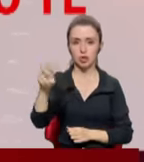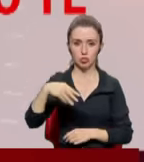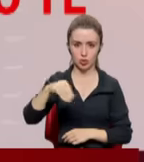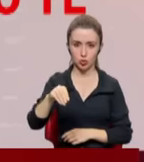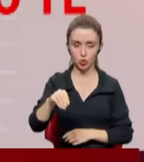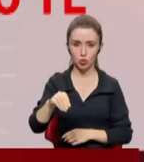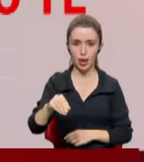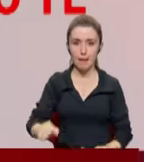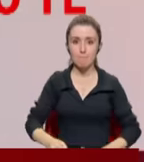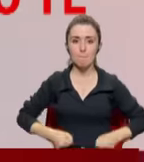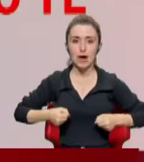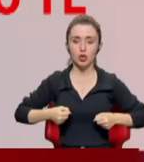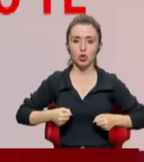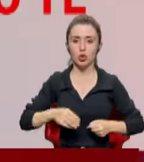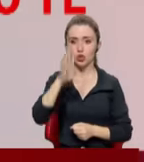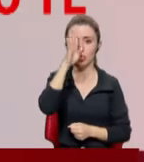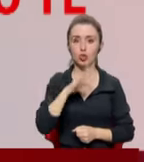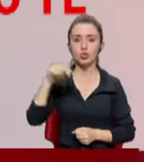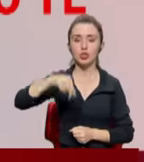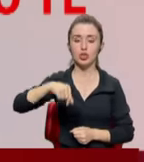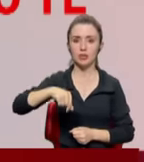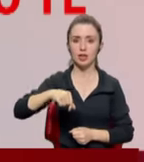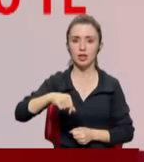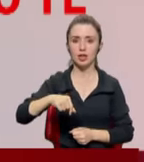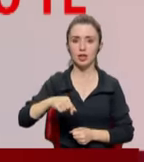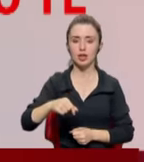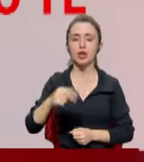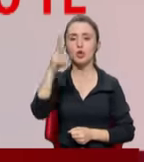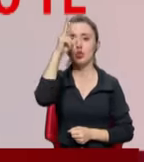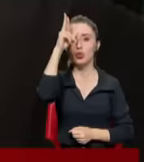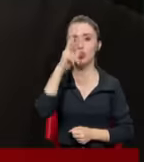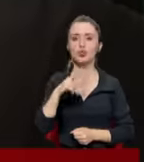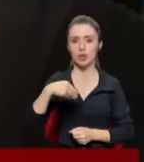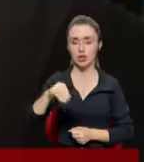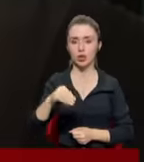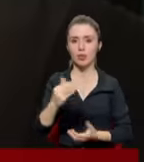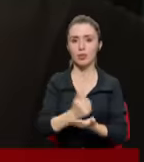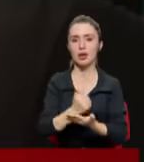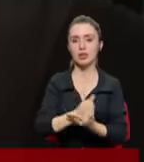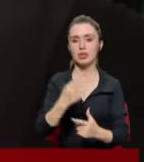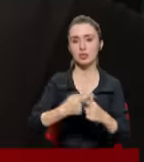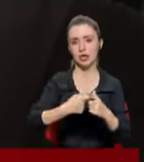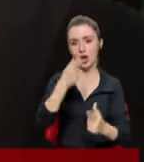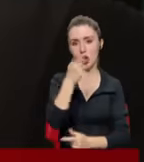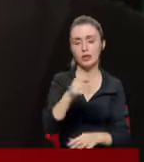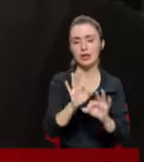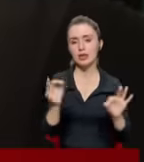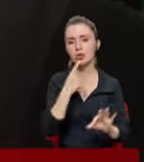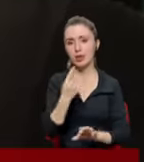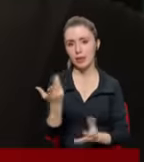veriyoruz pantolonlarım 400 liraydı şu anda giriş fiyatı 300 L veriyorum kazancımız kiraya gidiyor Bunu net